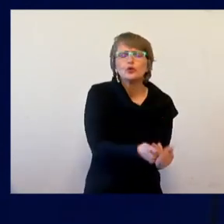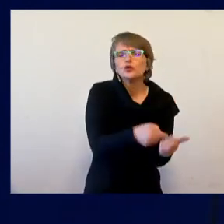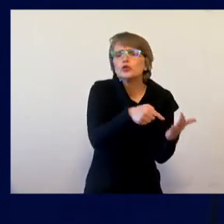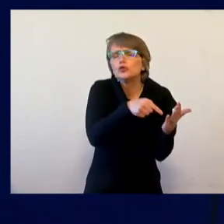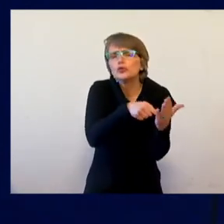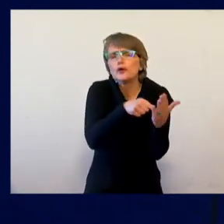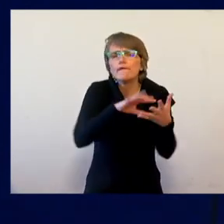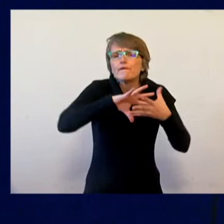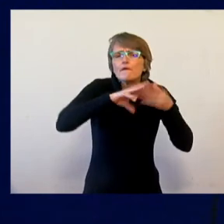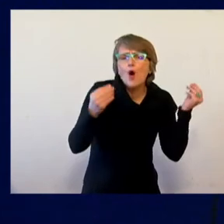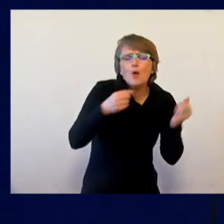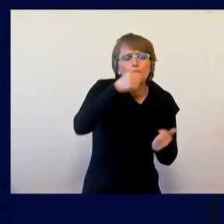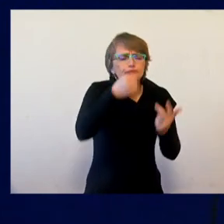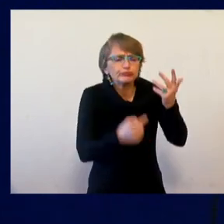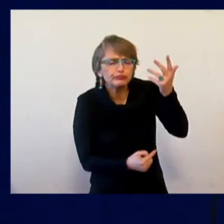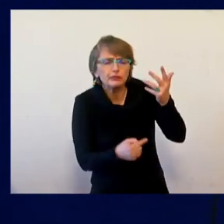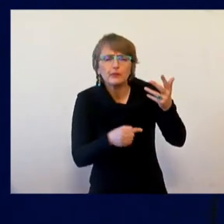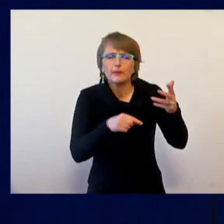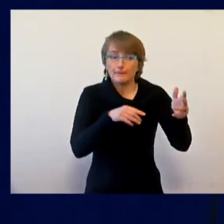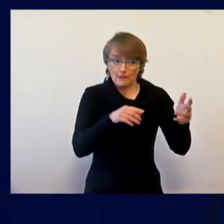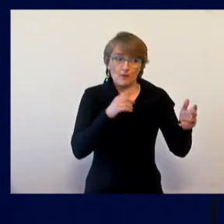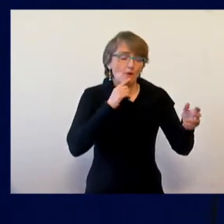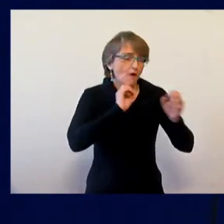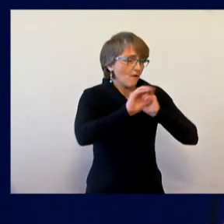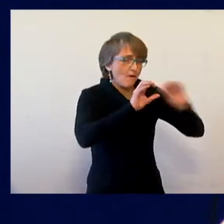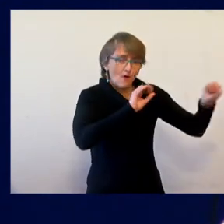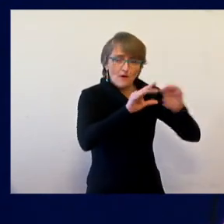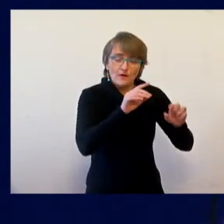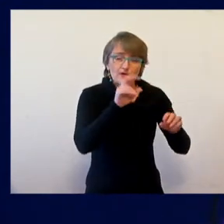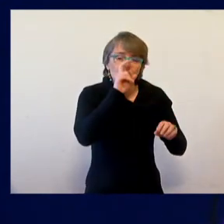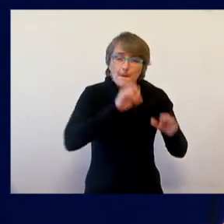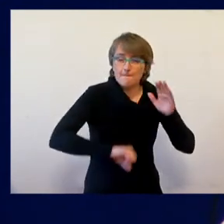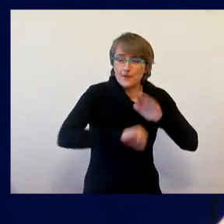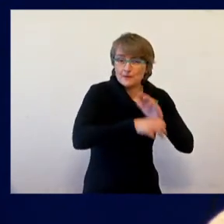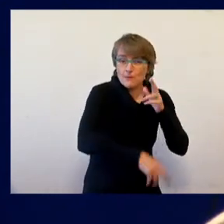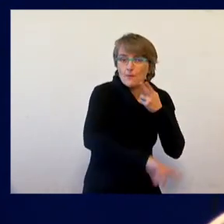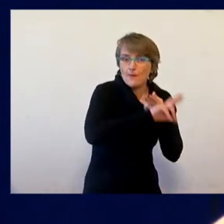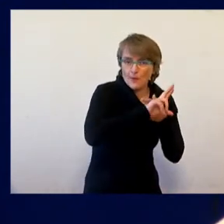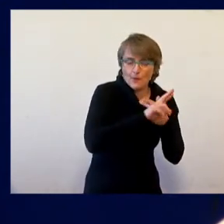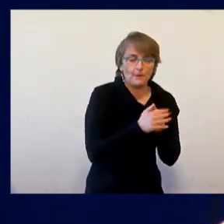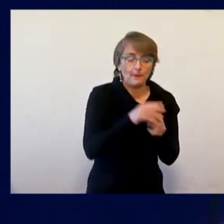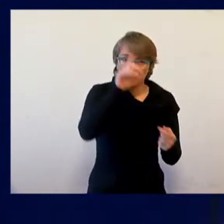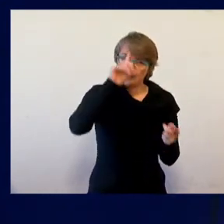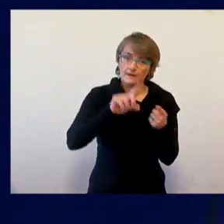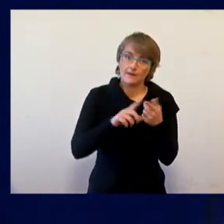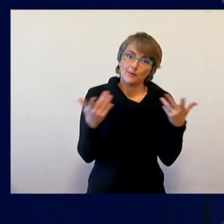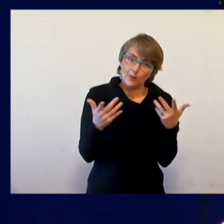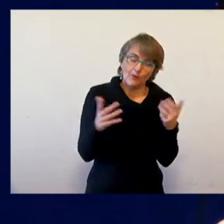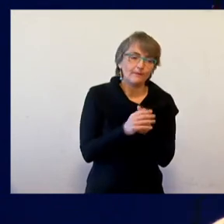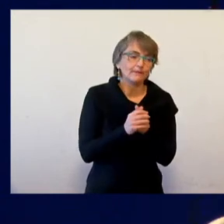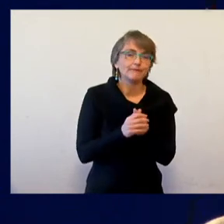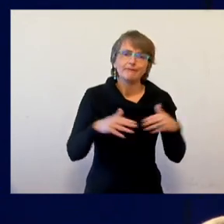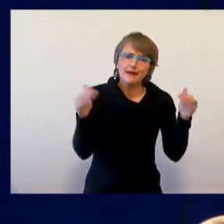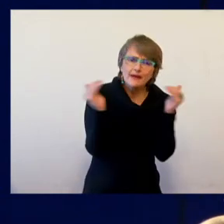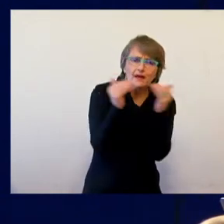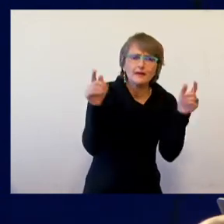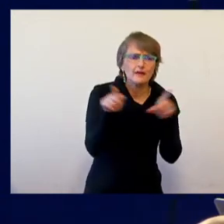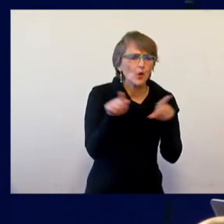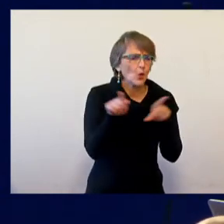que le plus d'agents possible puissent répondre, qui concernait l'égalité et la diversité